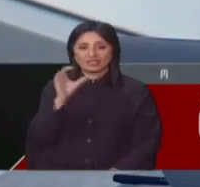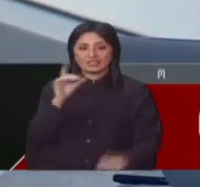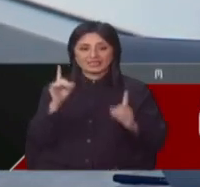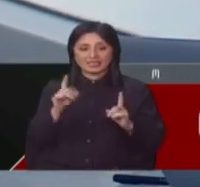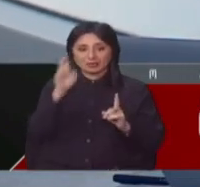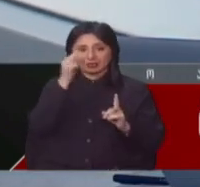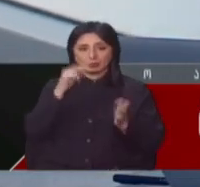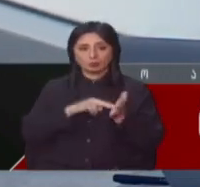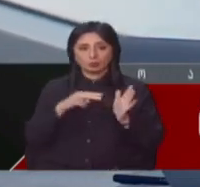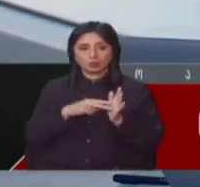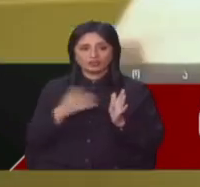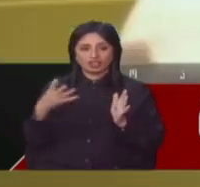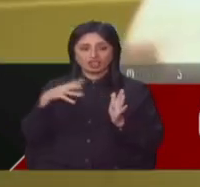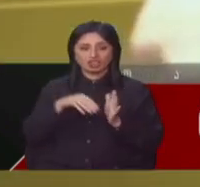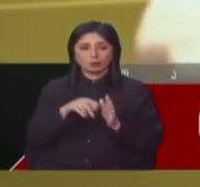ორი